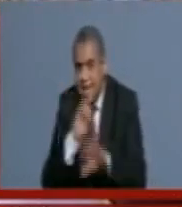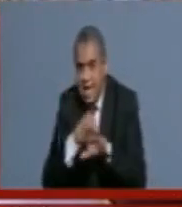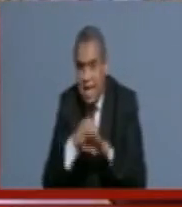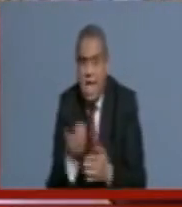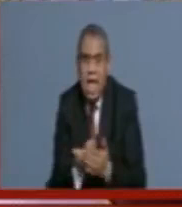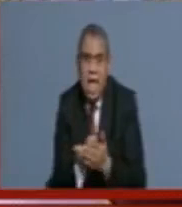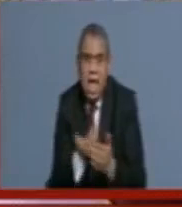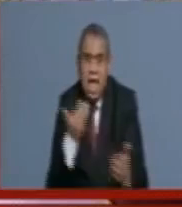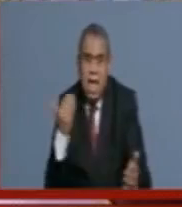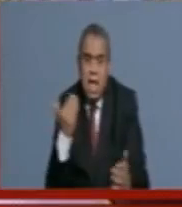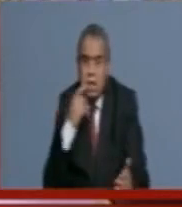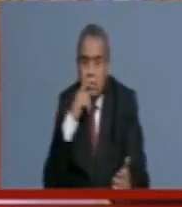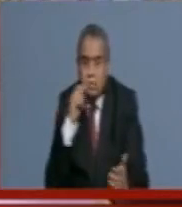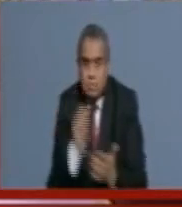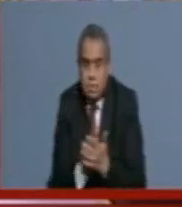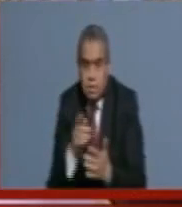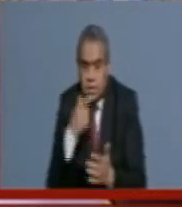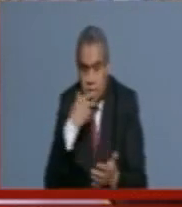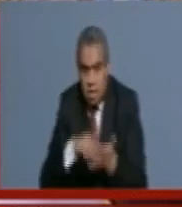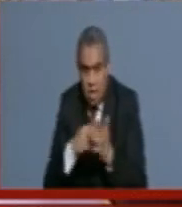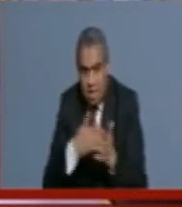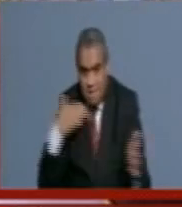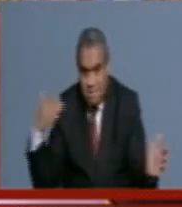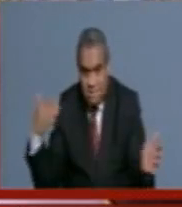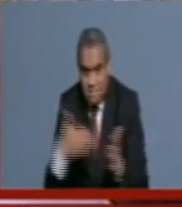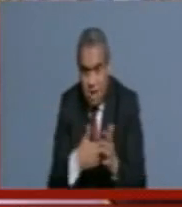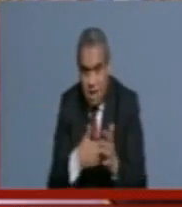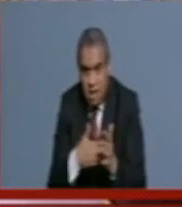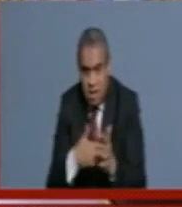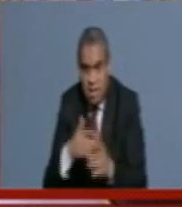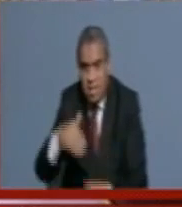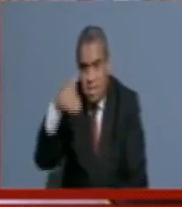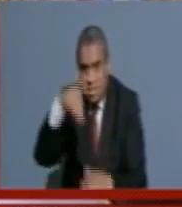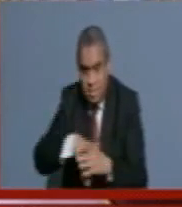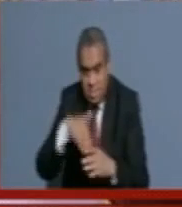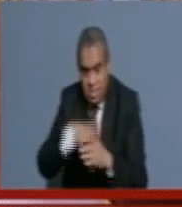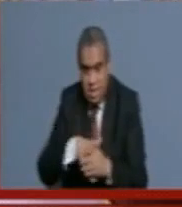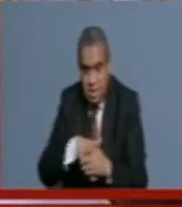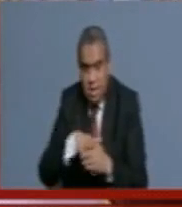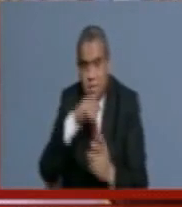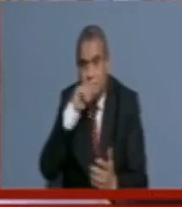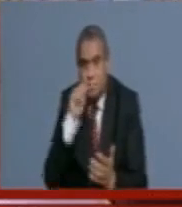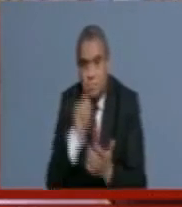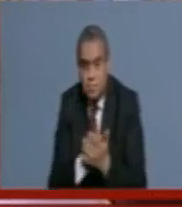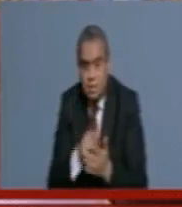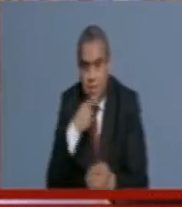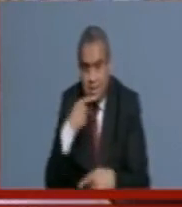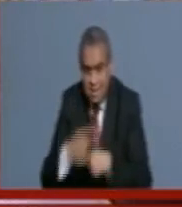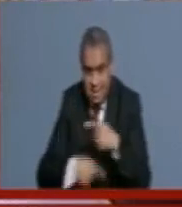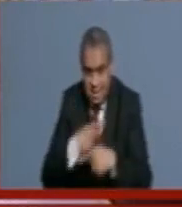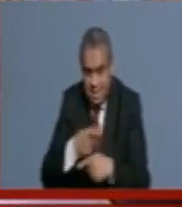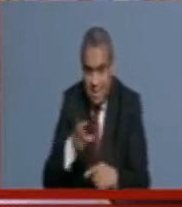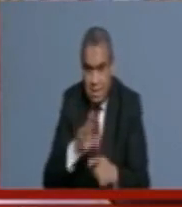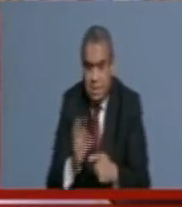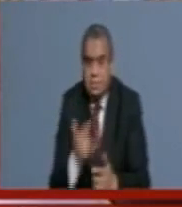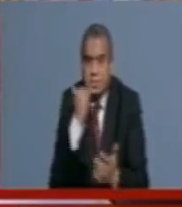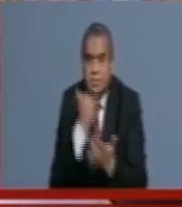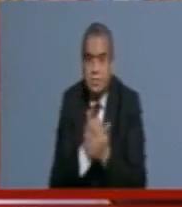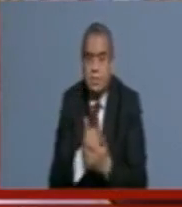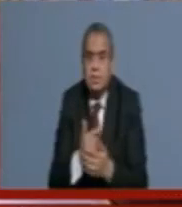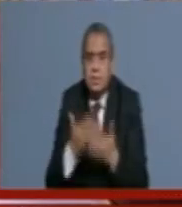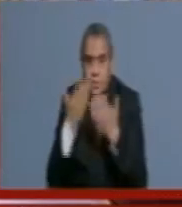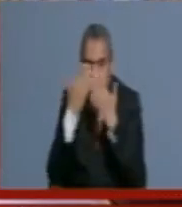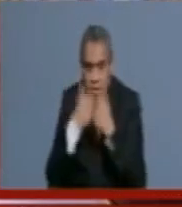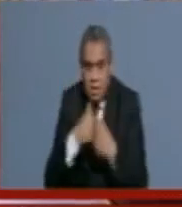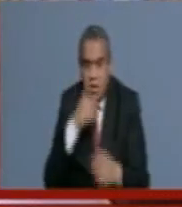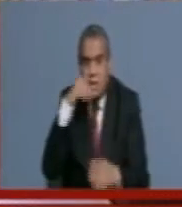مع حتى اخر اجراء في العمليه الانتخابيه الا وهو انتخابات الاعاده اكون واعلان نتيجتها